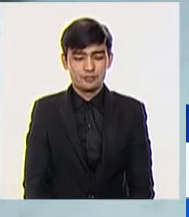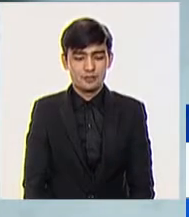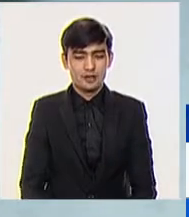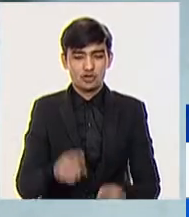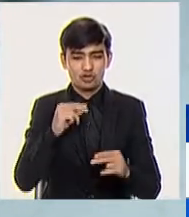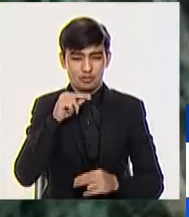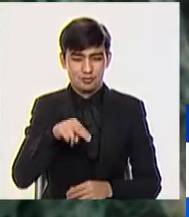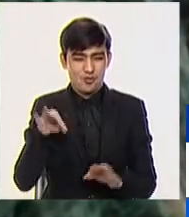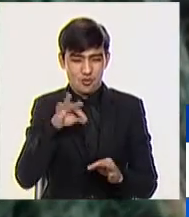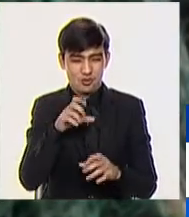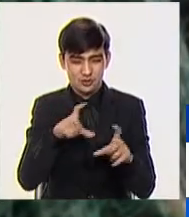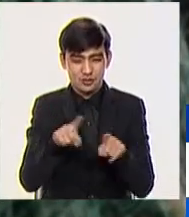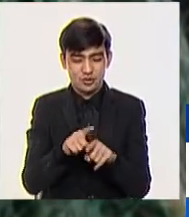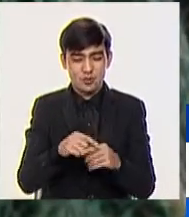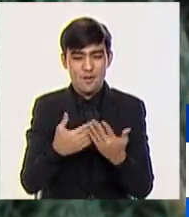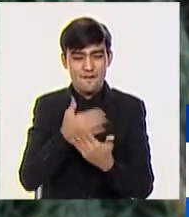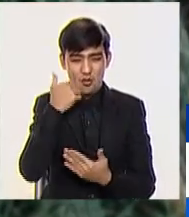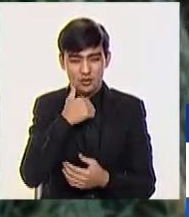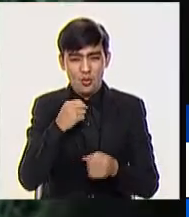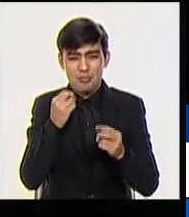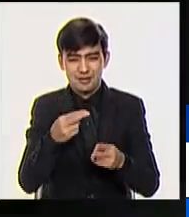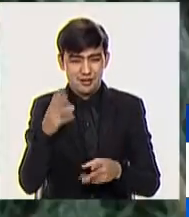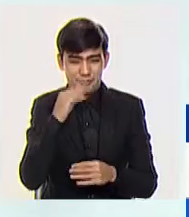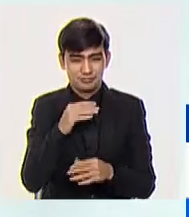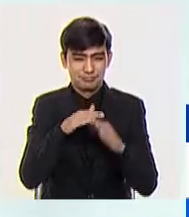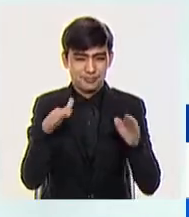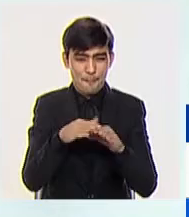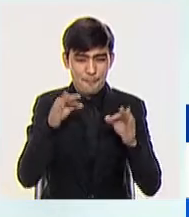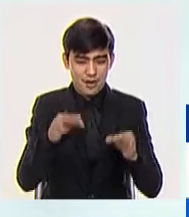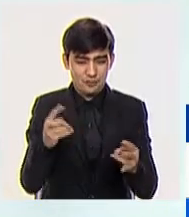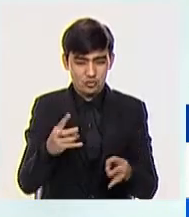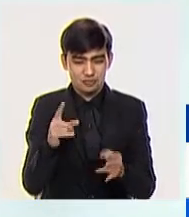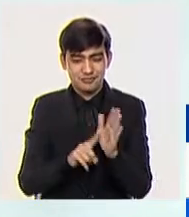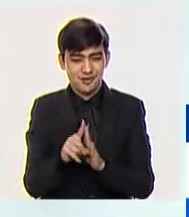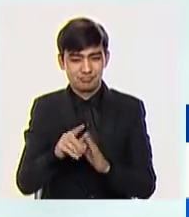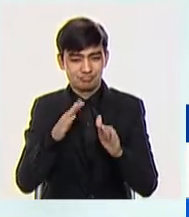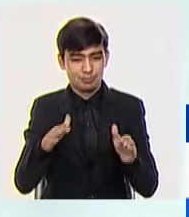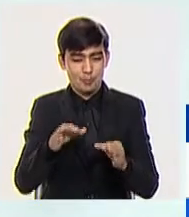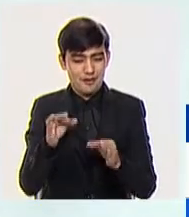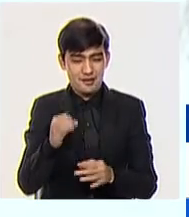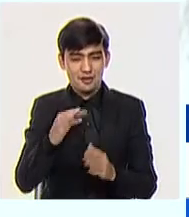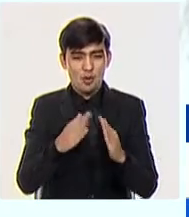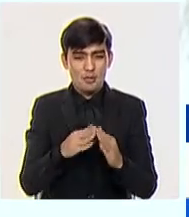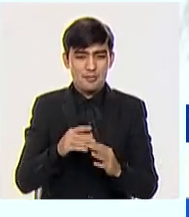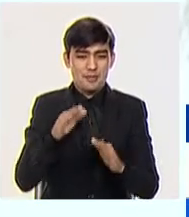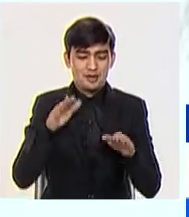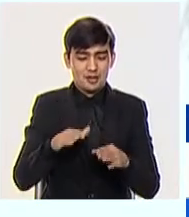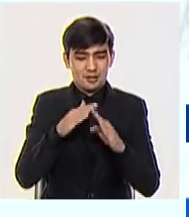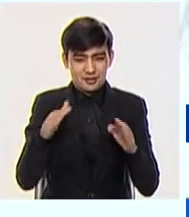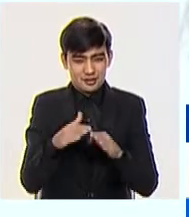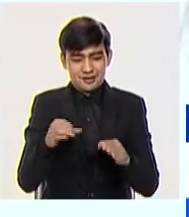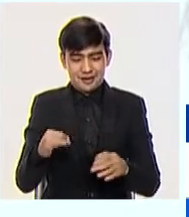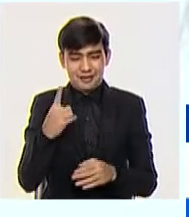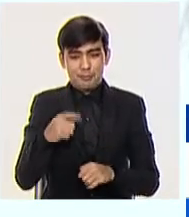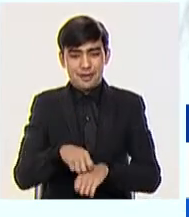Төтенше жағдай мамандары жаңа жыл мерекесіндегі қауіпсіздікті шыршаны дұрыс орнатудан бастауға жеттейді. Шырша үйдің төбесімен қабырғаларына 1